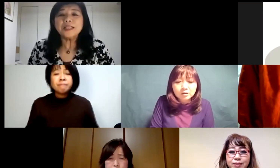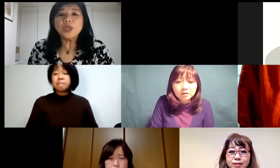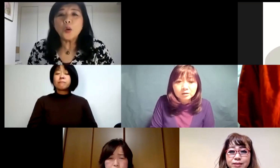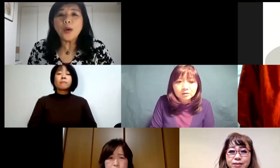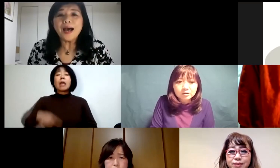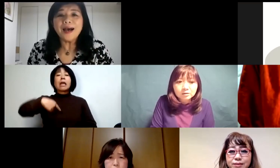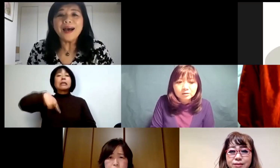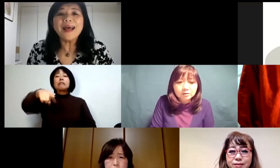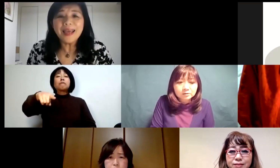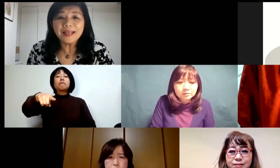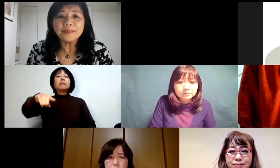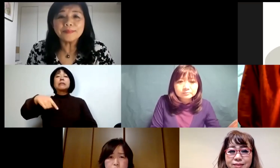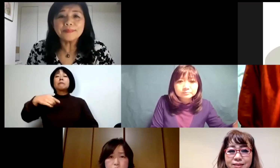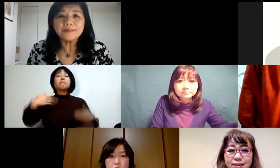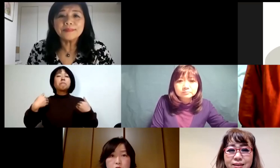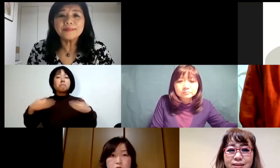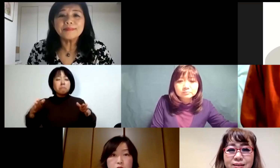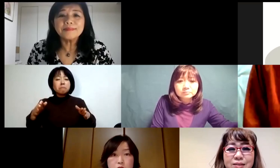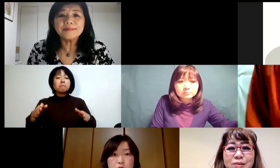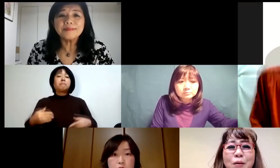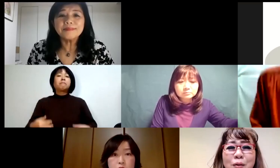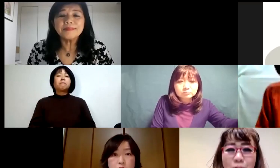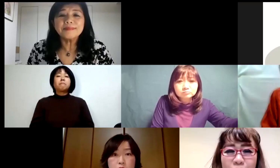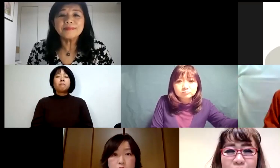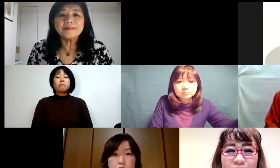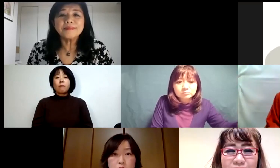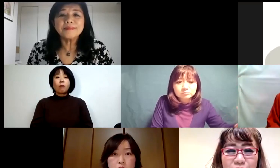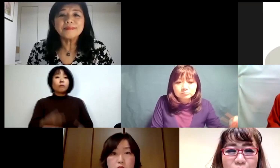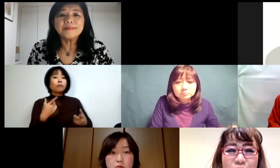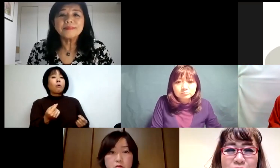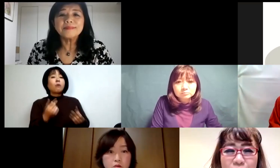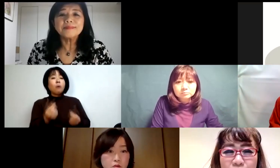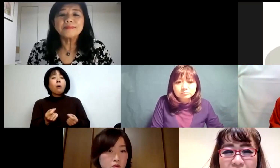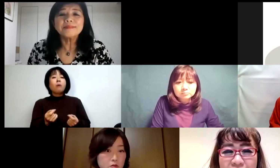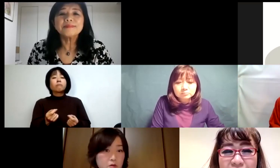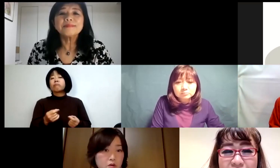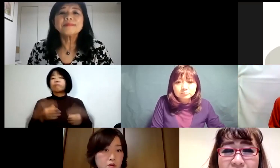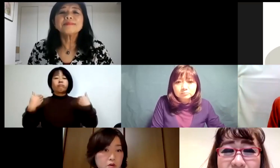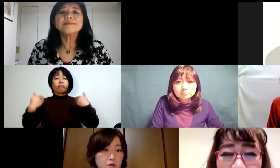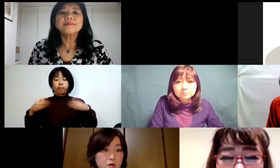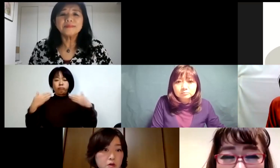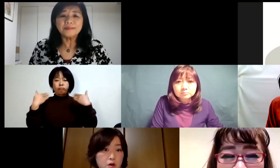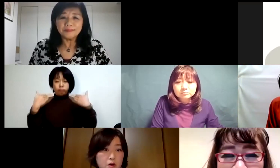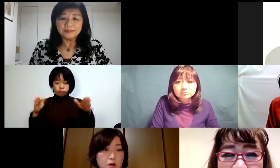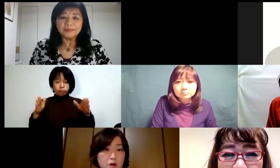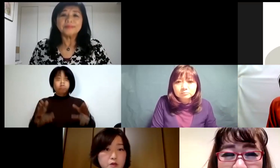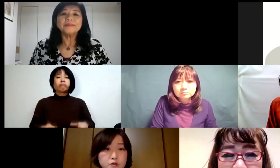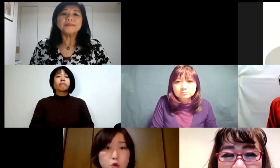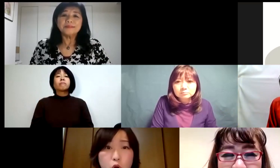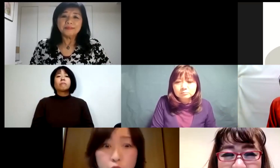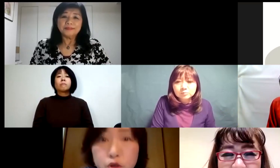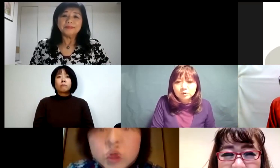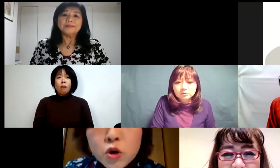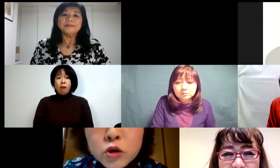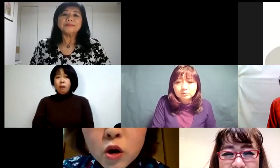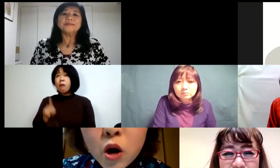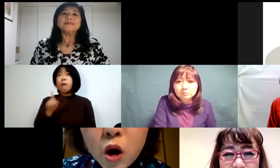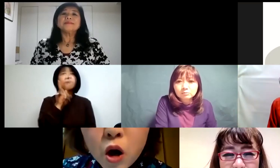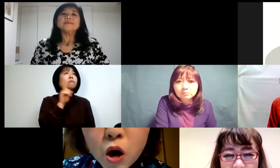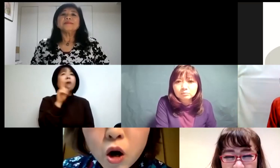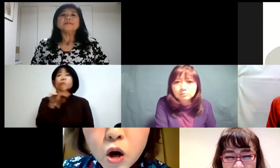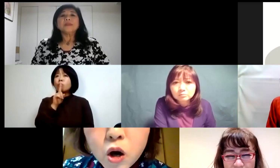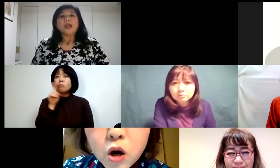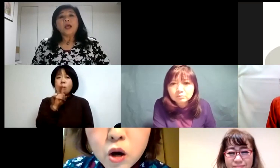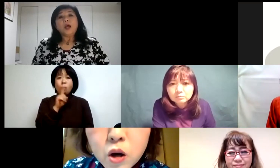その必要はあらへん。 そうよ、その必要はないよ。 どういうこと？